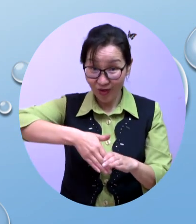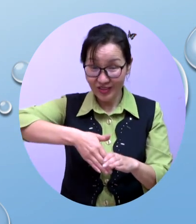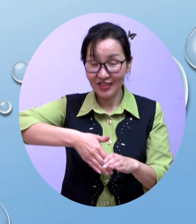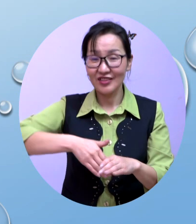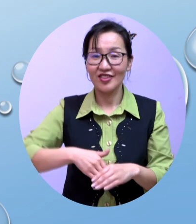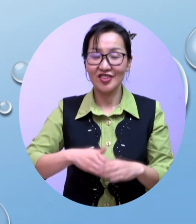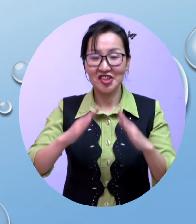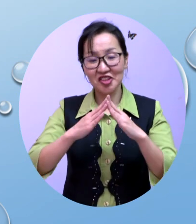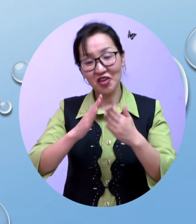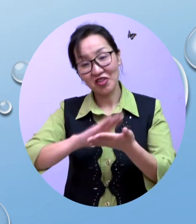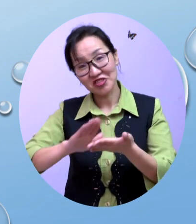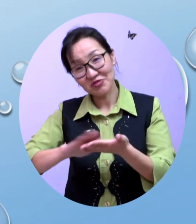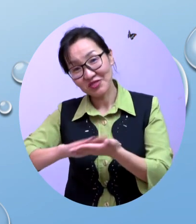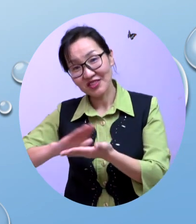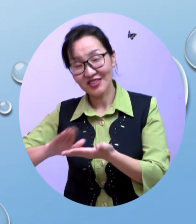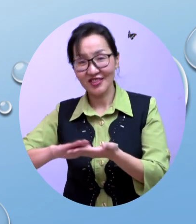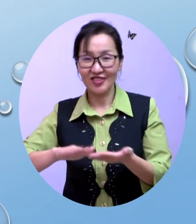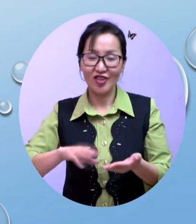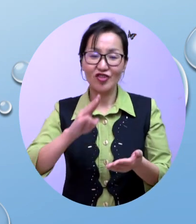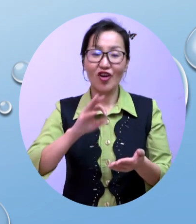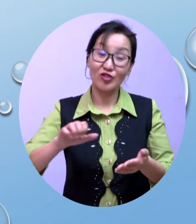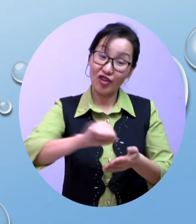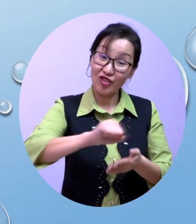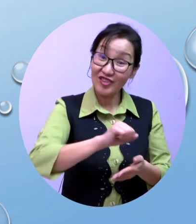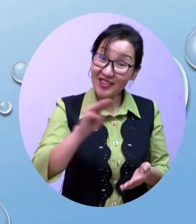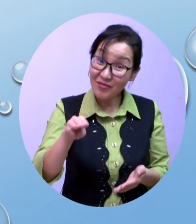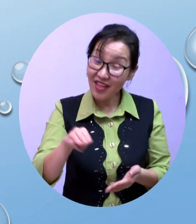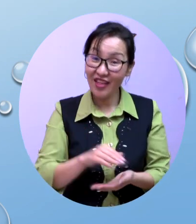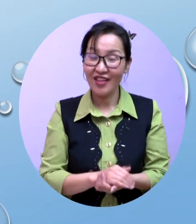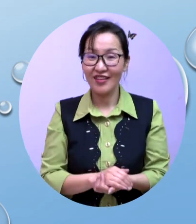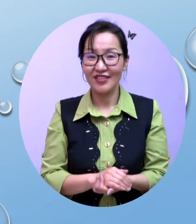угаадаг, гэр орноо цэвэрлдэг, тоосоос оруулдаг.